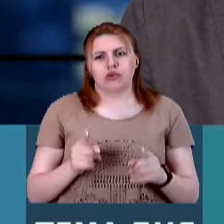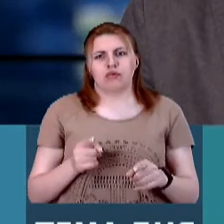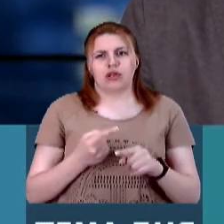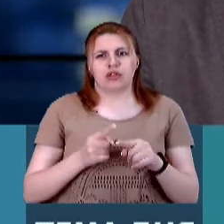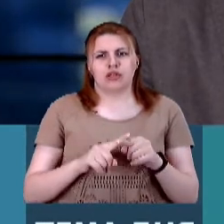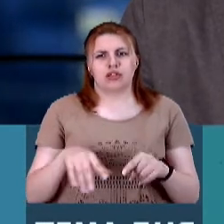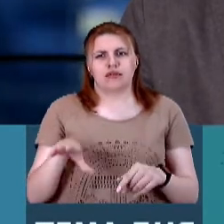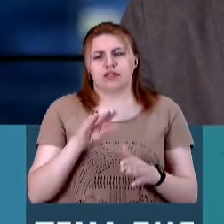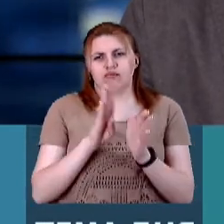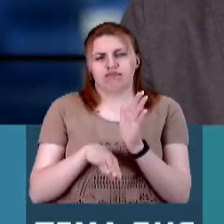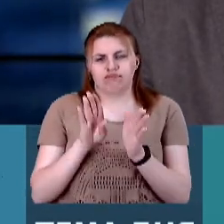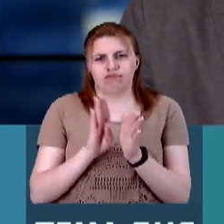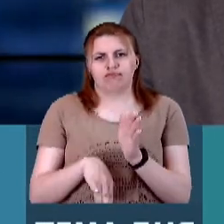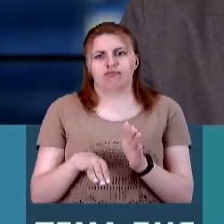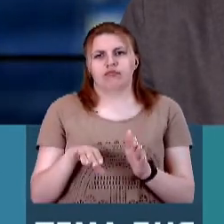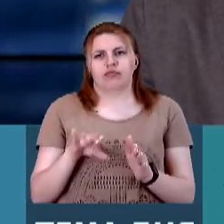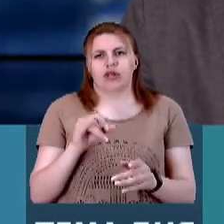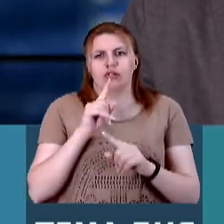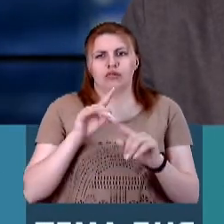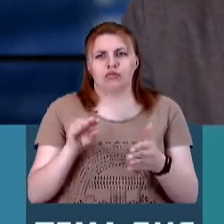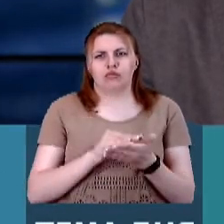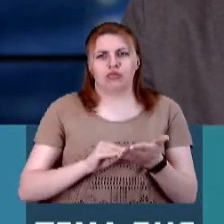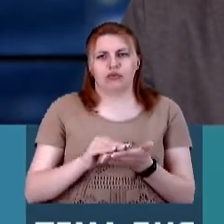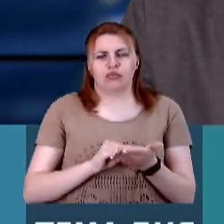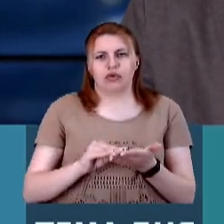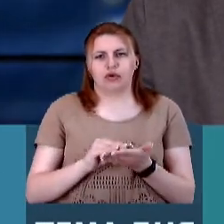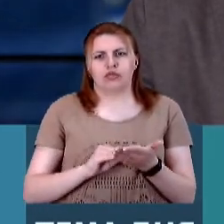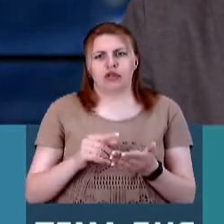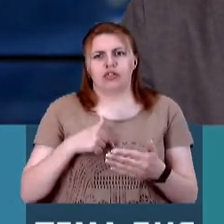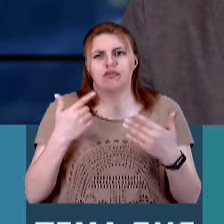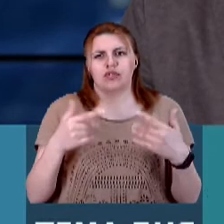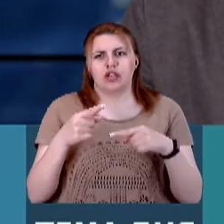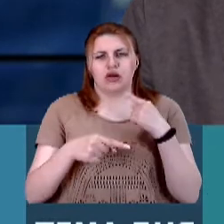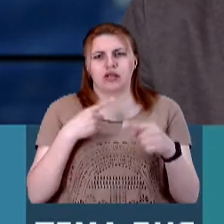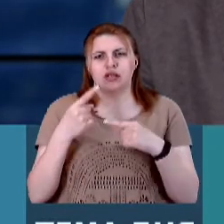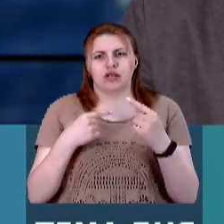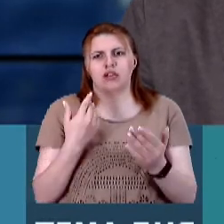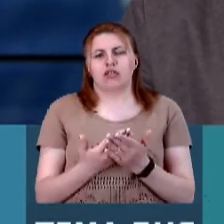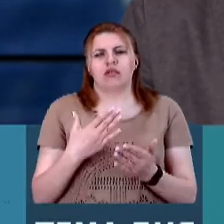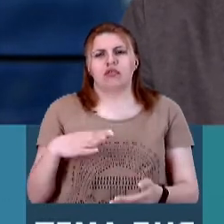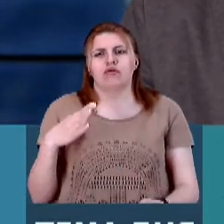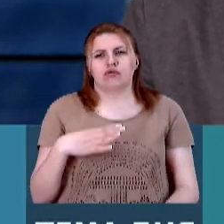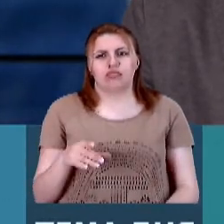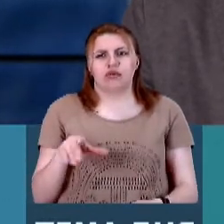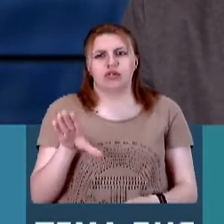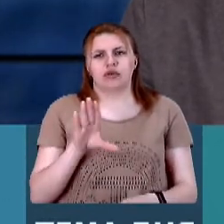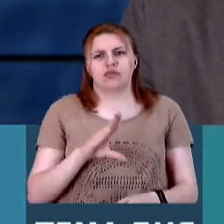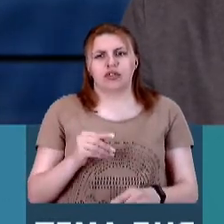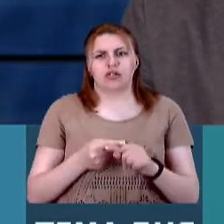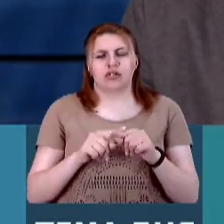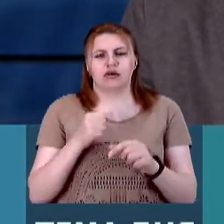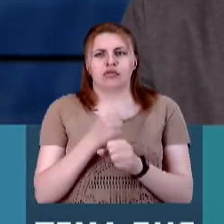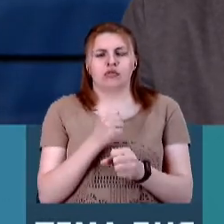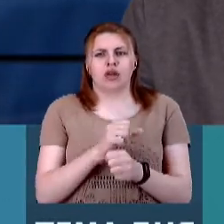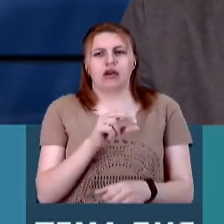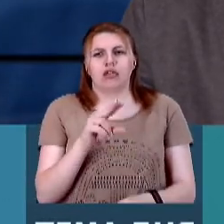маячня. Я вже не буду повторюватись, я вже казав, для чого вони все це роблять. Але Україна